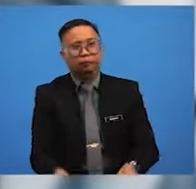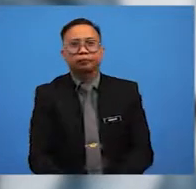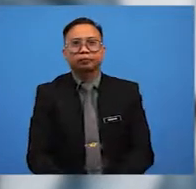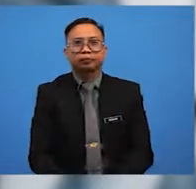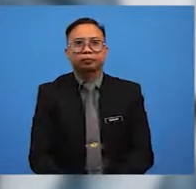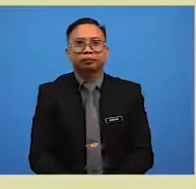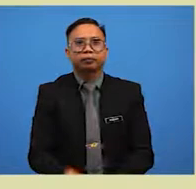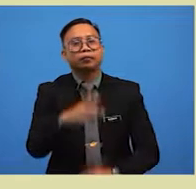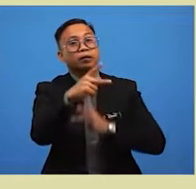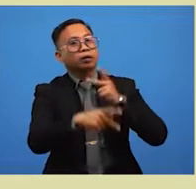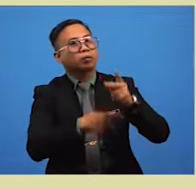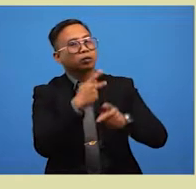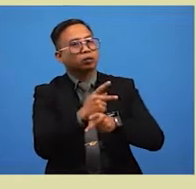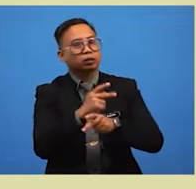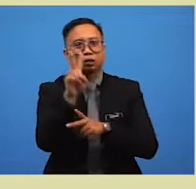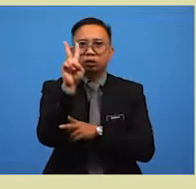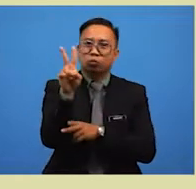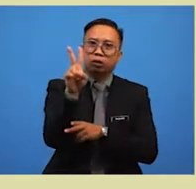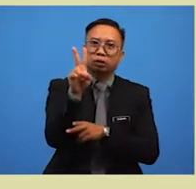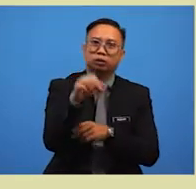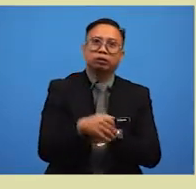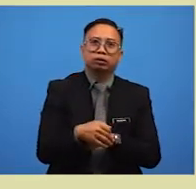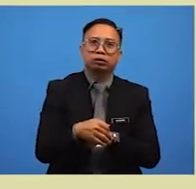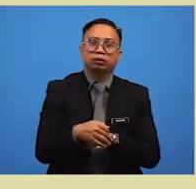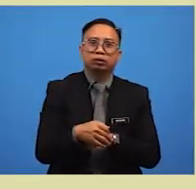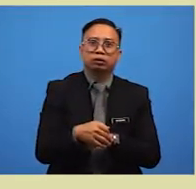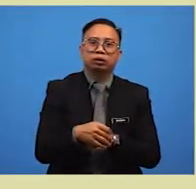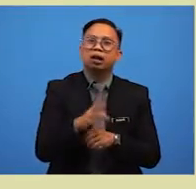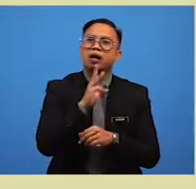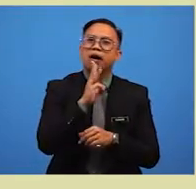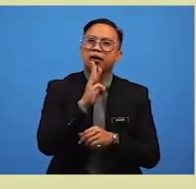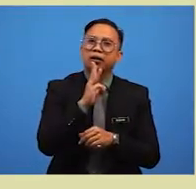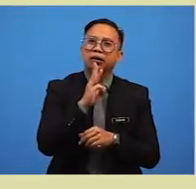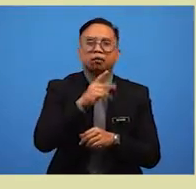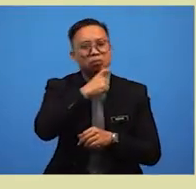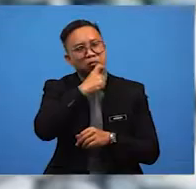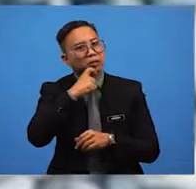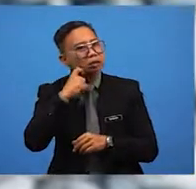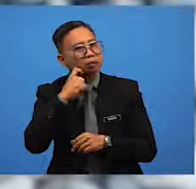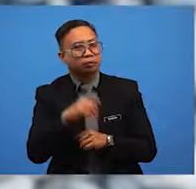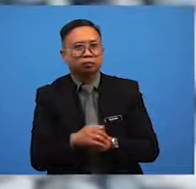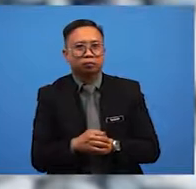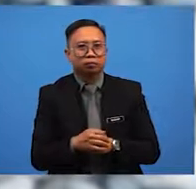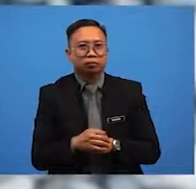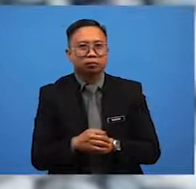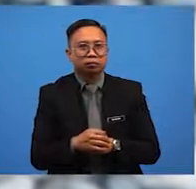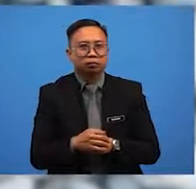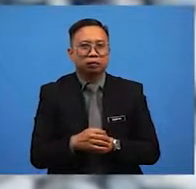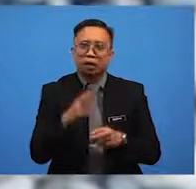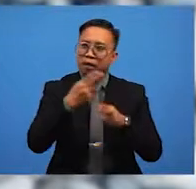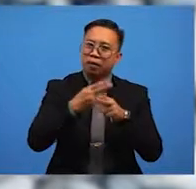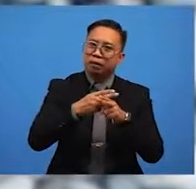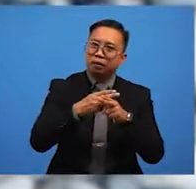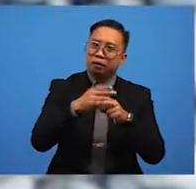Baik, proses luluh hawa fizikal kedua ialah basah kering batuan. Daripada nama proses